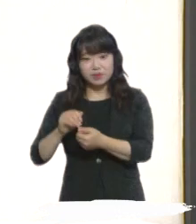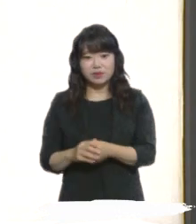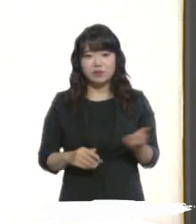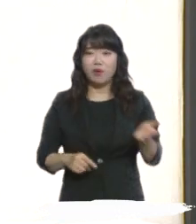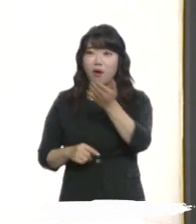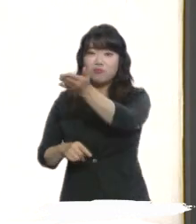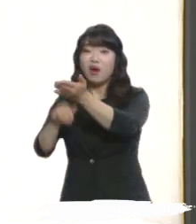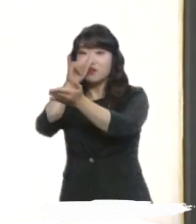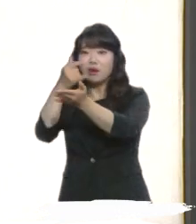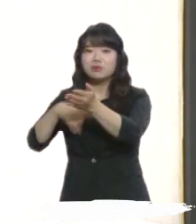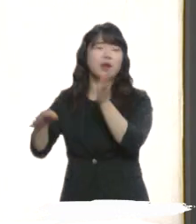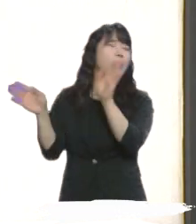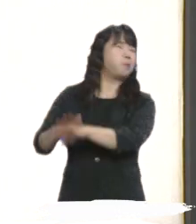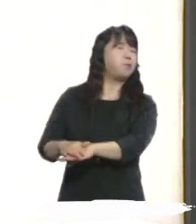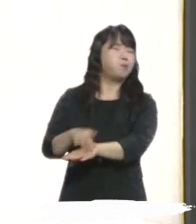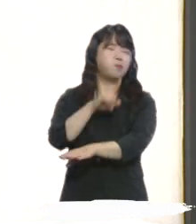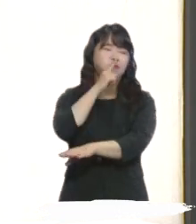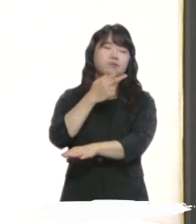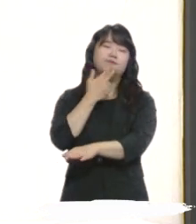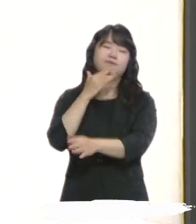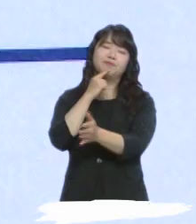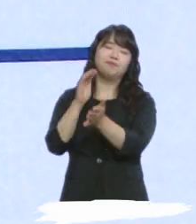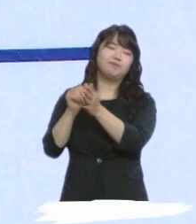자체를 묵인하고 덮어두니까.